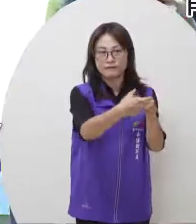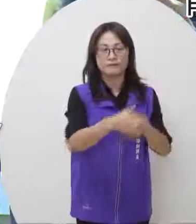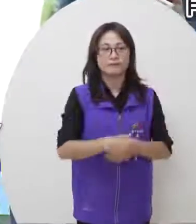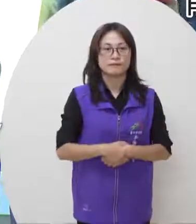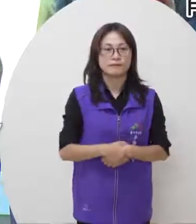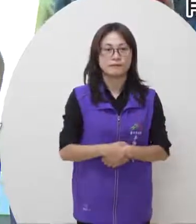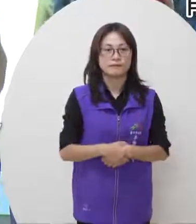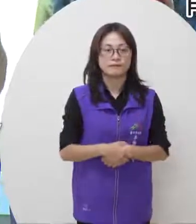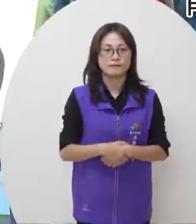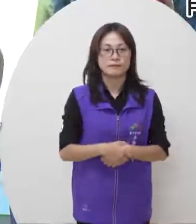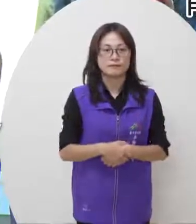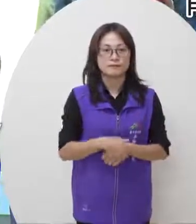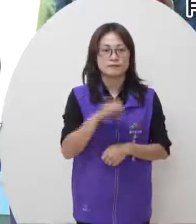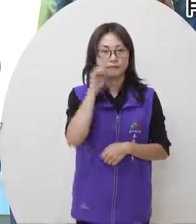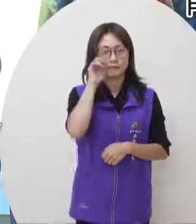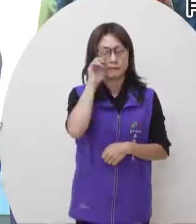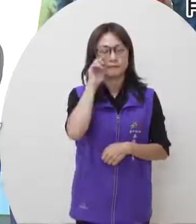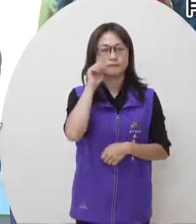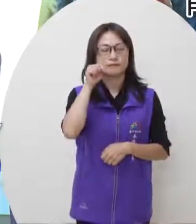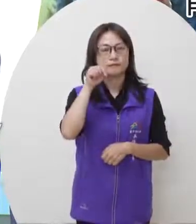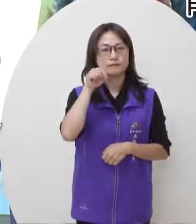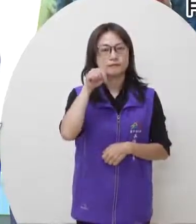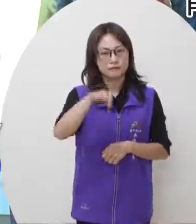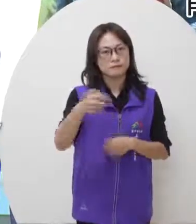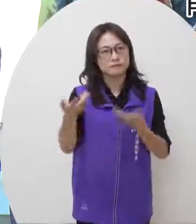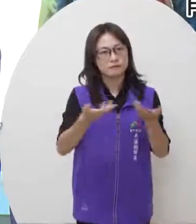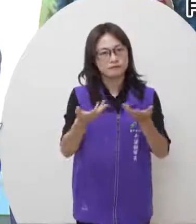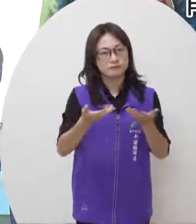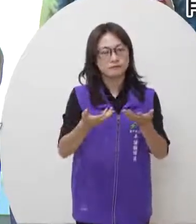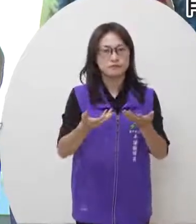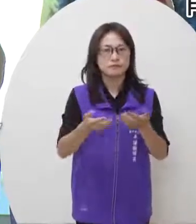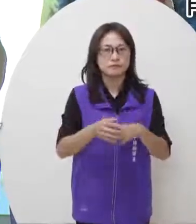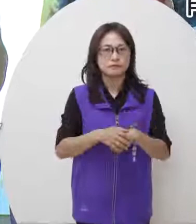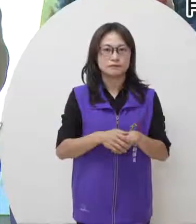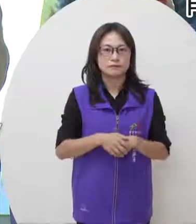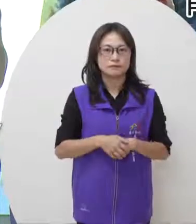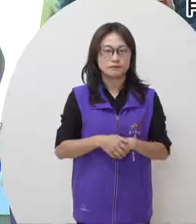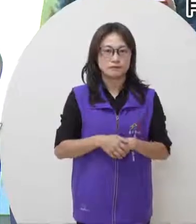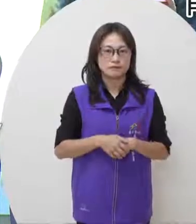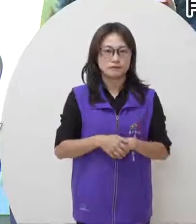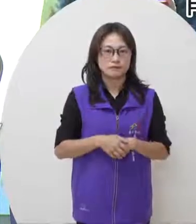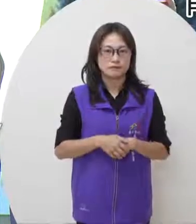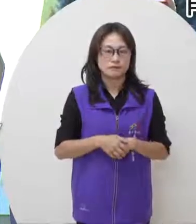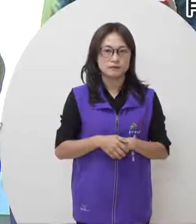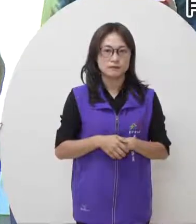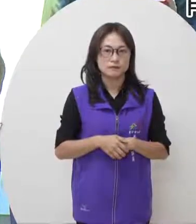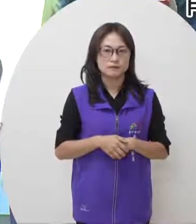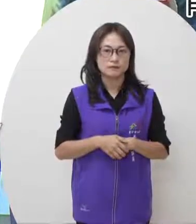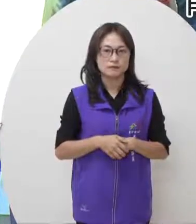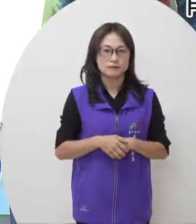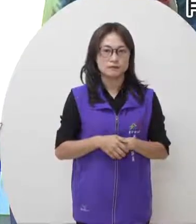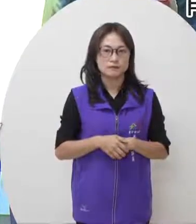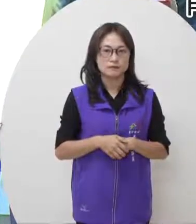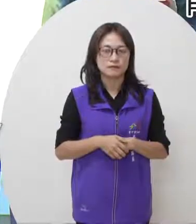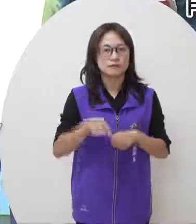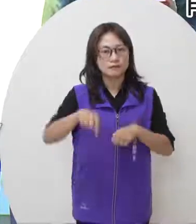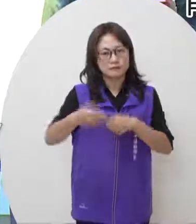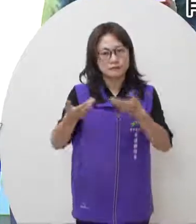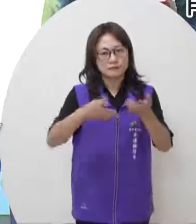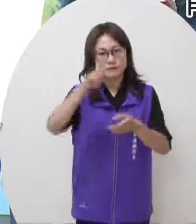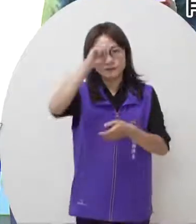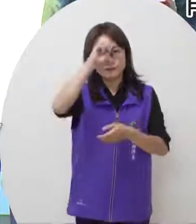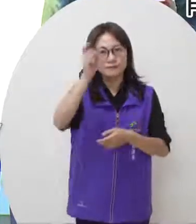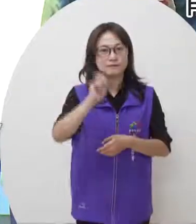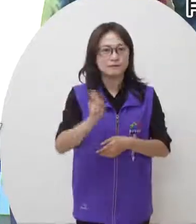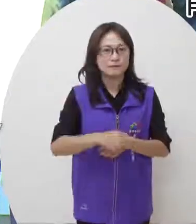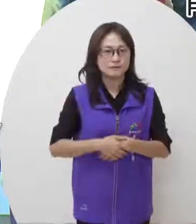顺利的上线。那我想这个部分今天大概这个政策做了之后，原则上我们当然希望对我们现在